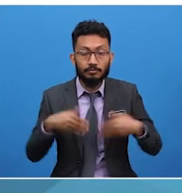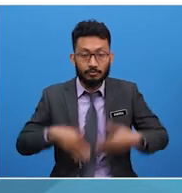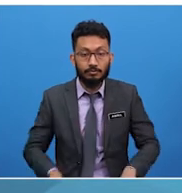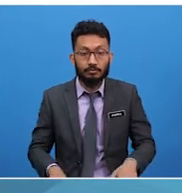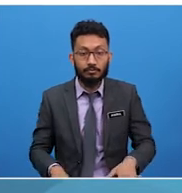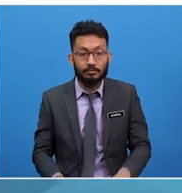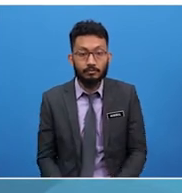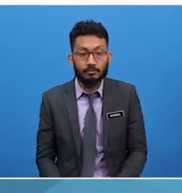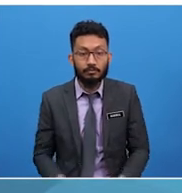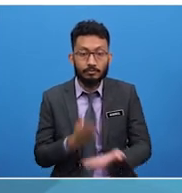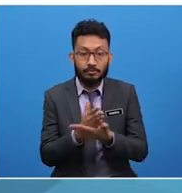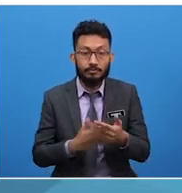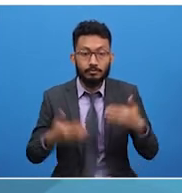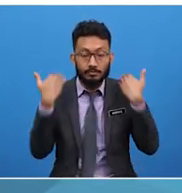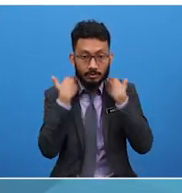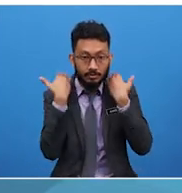belakang.